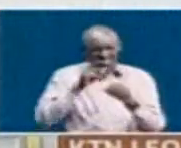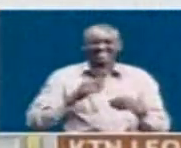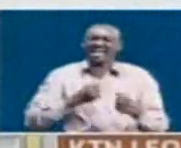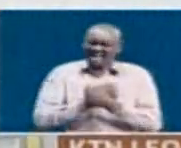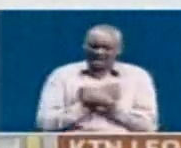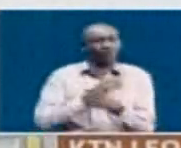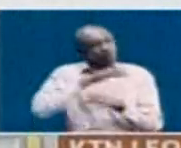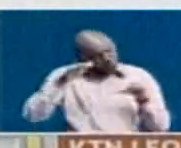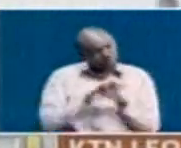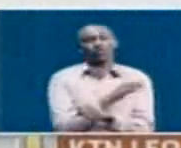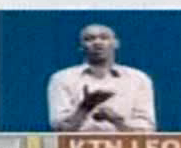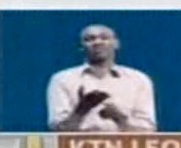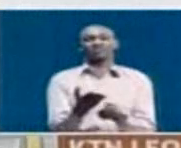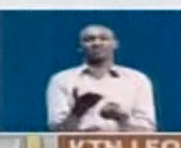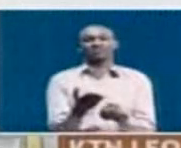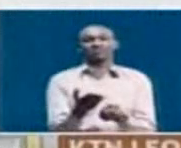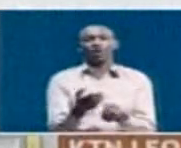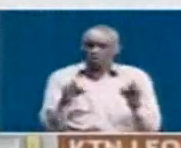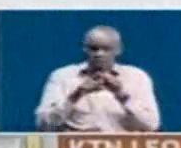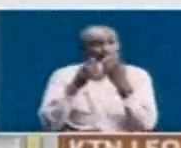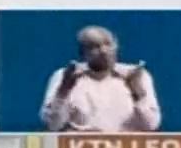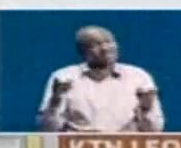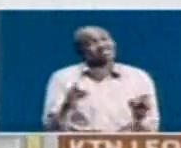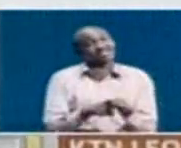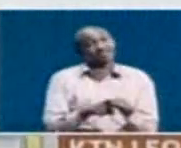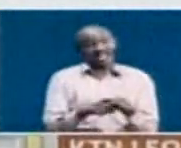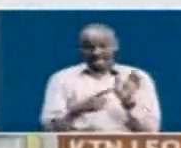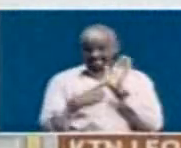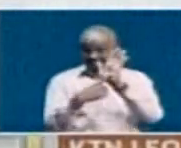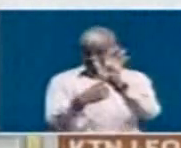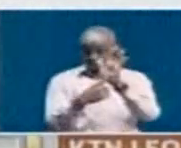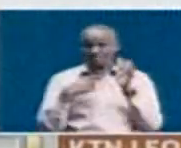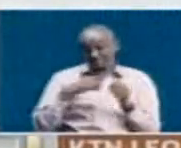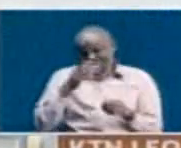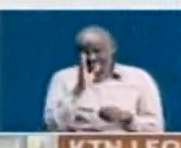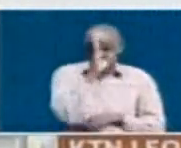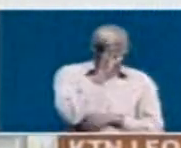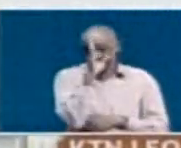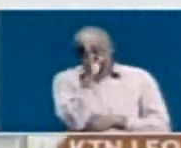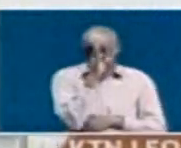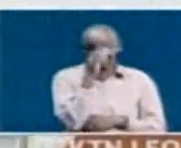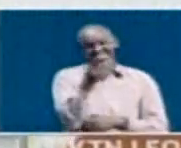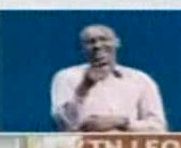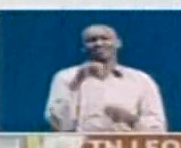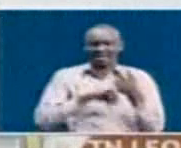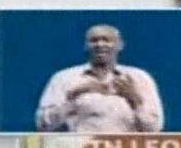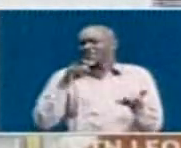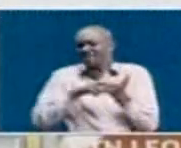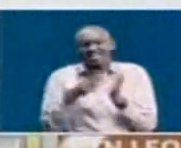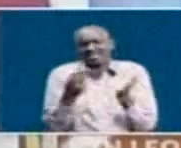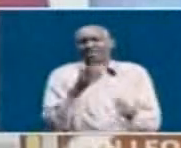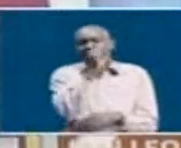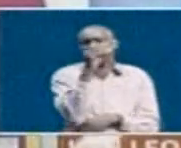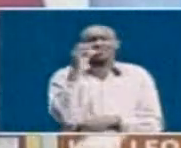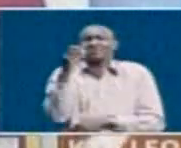wangu nusu na kupatia moyo wangu wote kama mapenzi haya kwamba nikupekee. Sasa ikiwa kama kwa mfano mimi mguu mmoja ndani mwingine nje, ina maana kwamba niko 50-50, niko nusu.